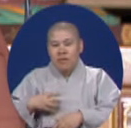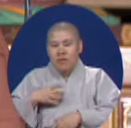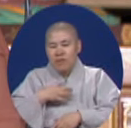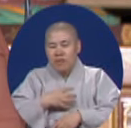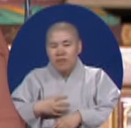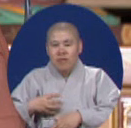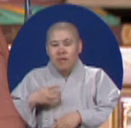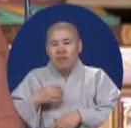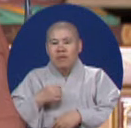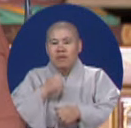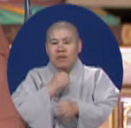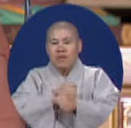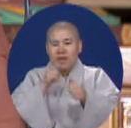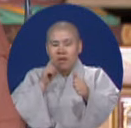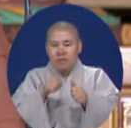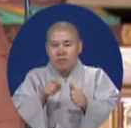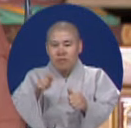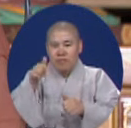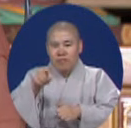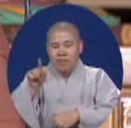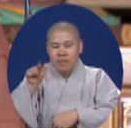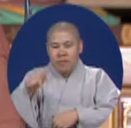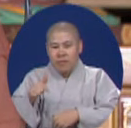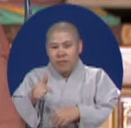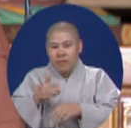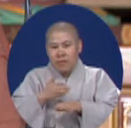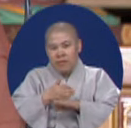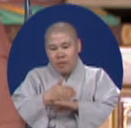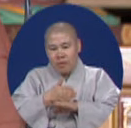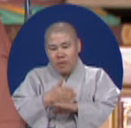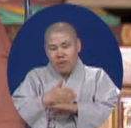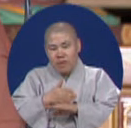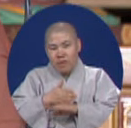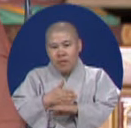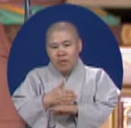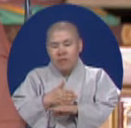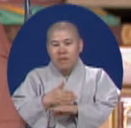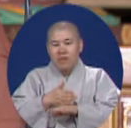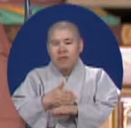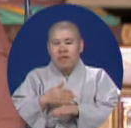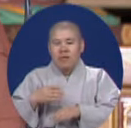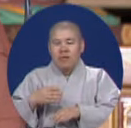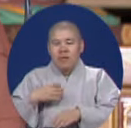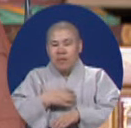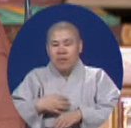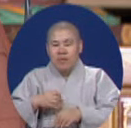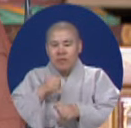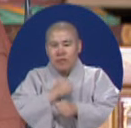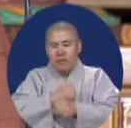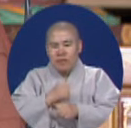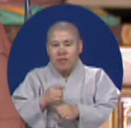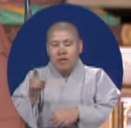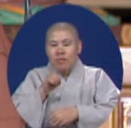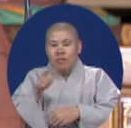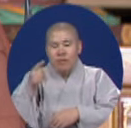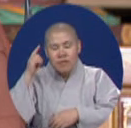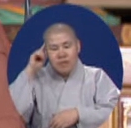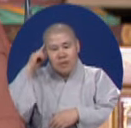유공 각지라. 각이 더딜까를 염려하라. 망상인 줄 모르고 무슨 생각이 일어났다 그러면